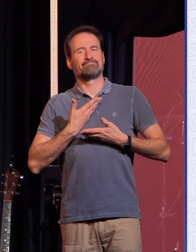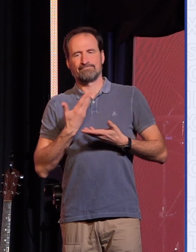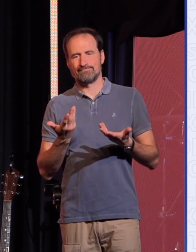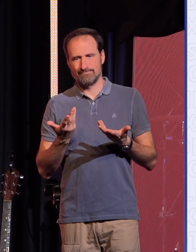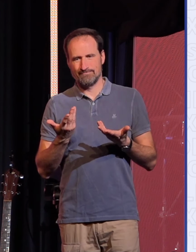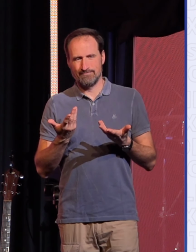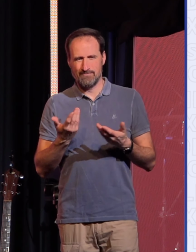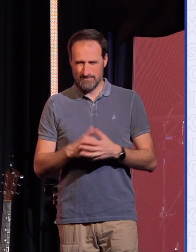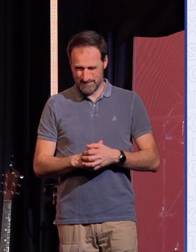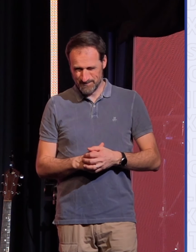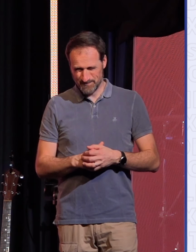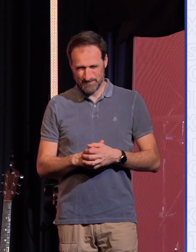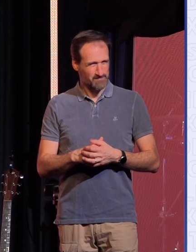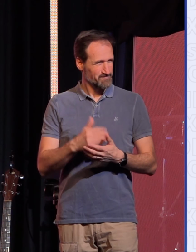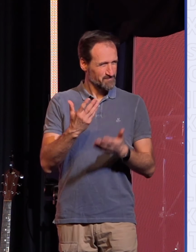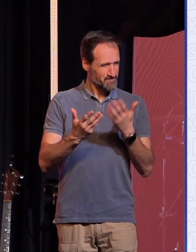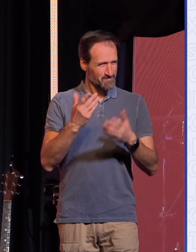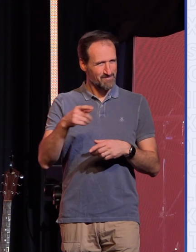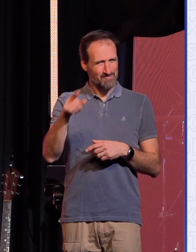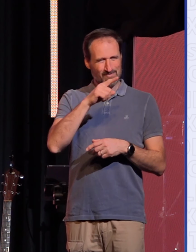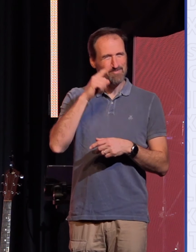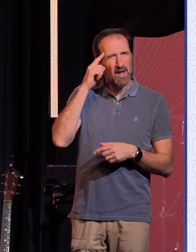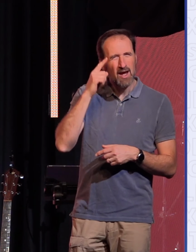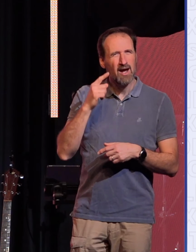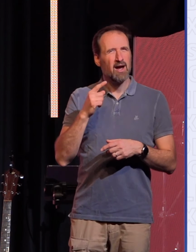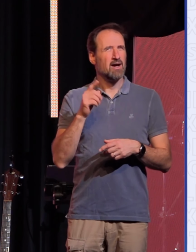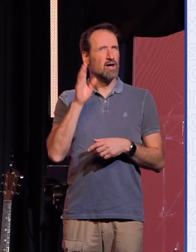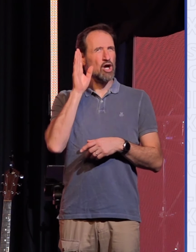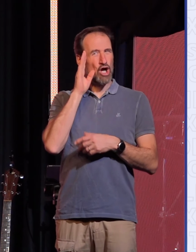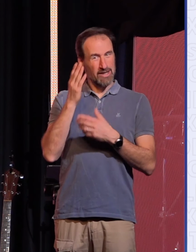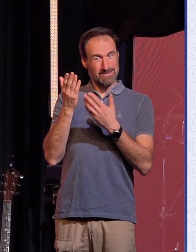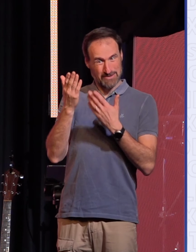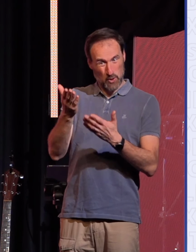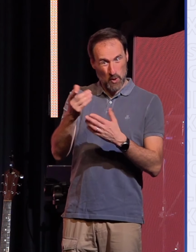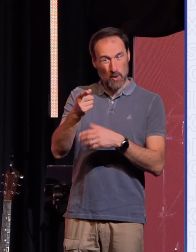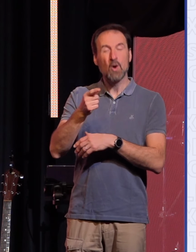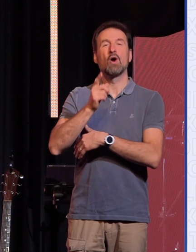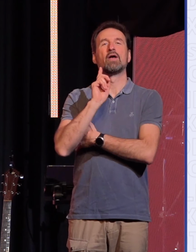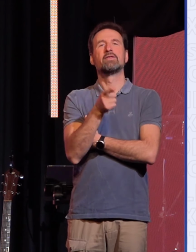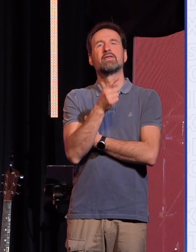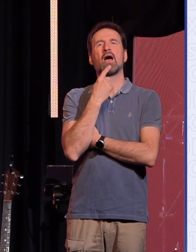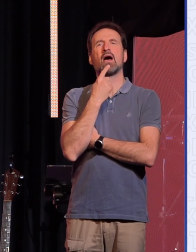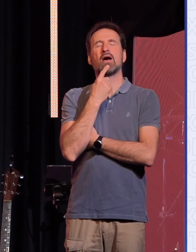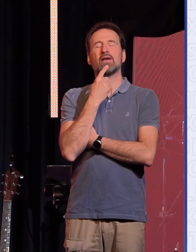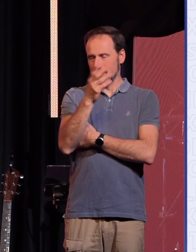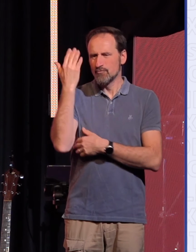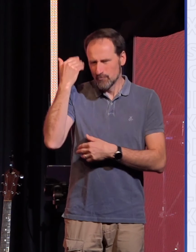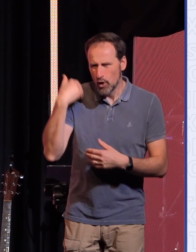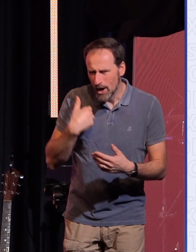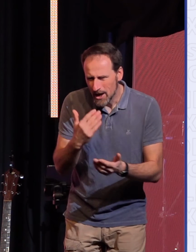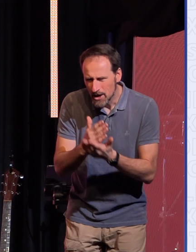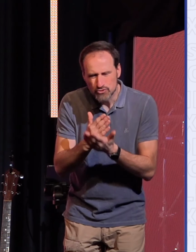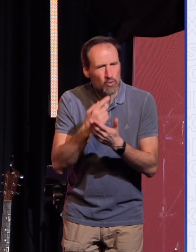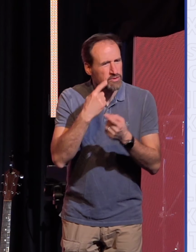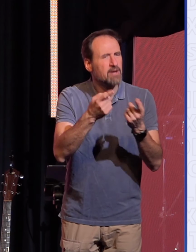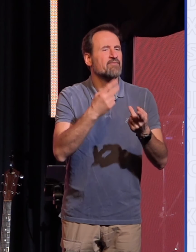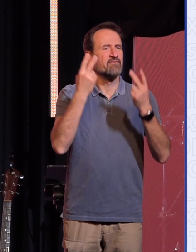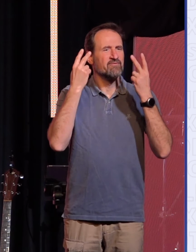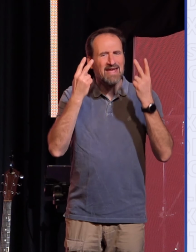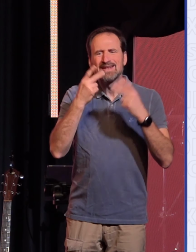Gegensätze auffallen. Weil oft hören wir, okay, was ich schon gesagt habe, es ist wichtig, du brauchst eine Beziehung, du musst eine